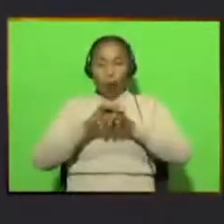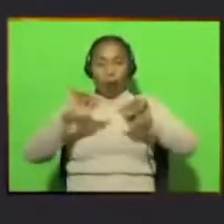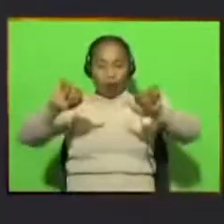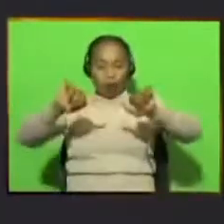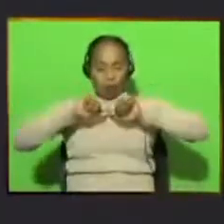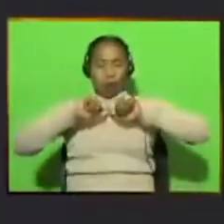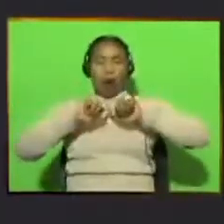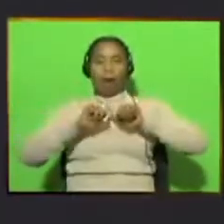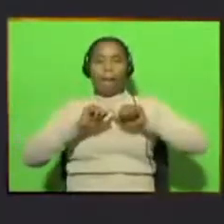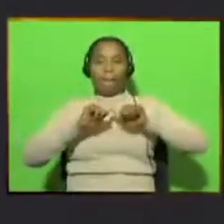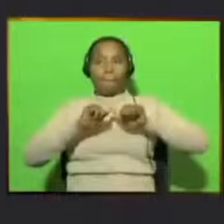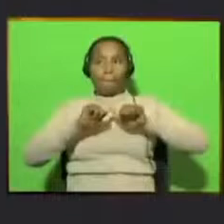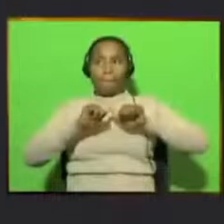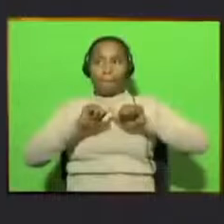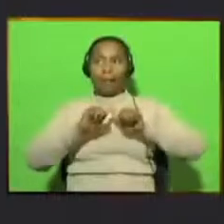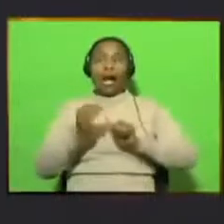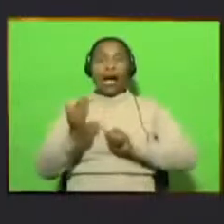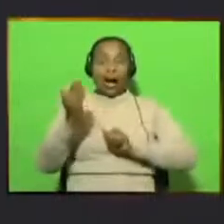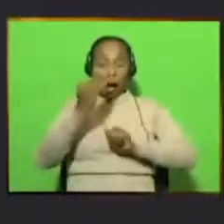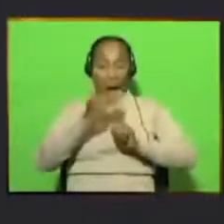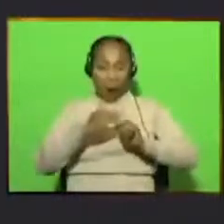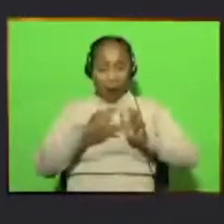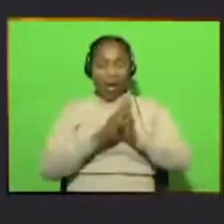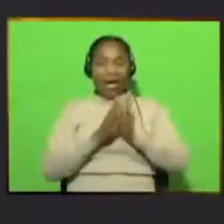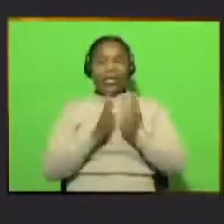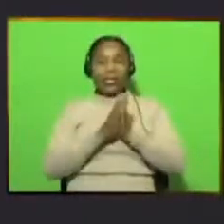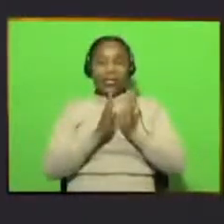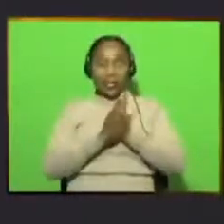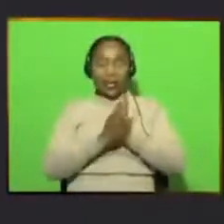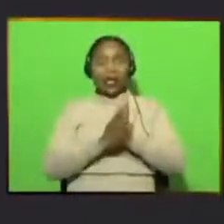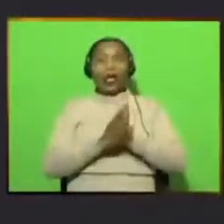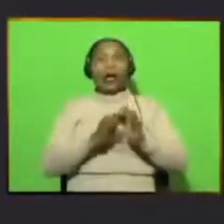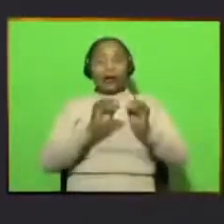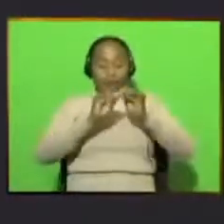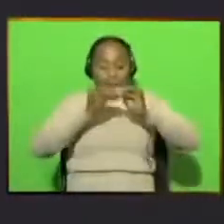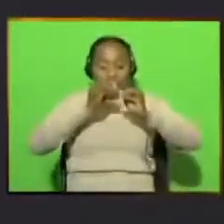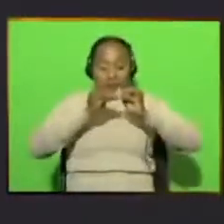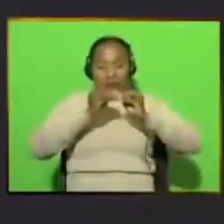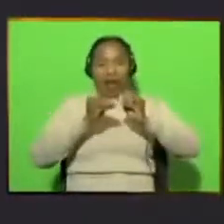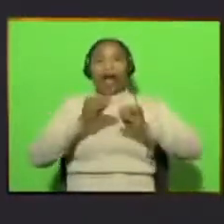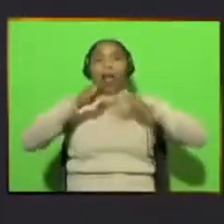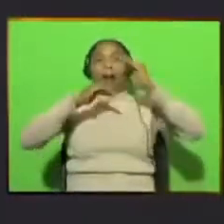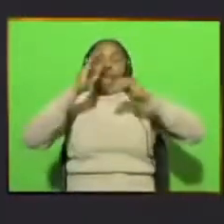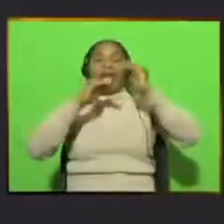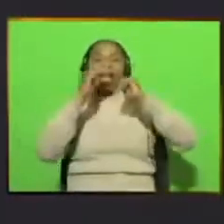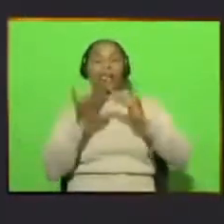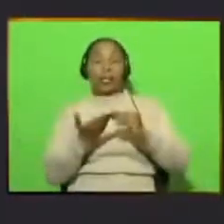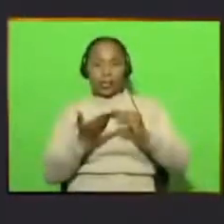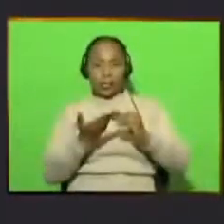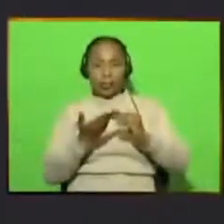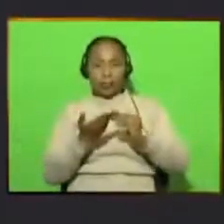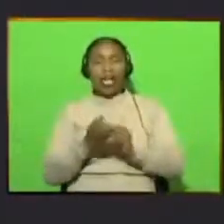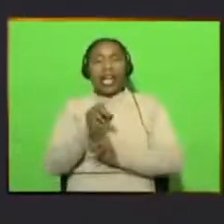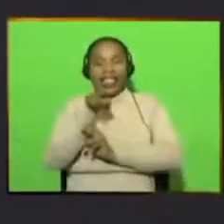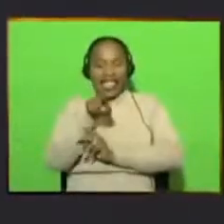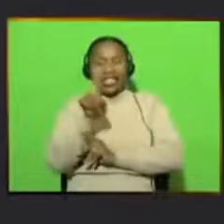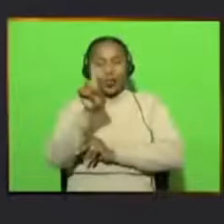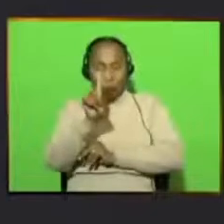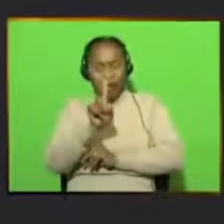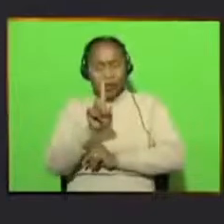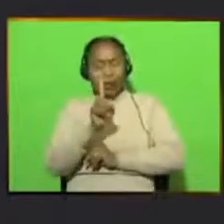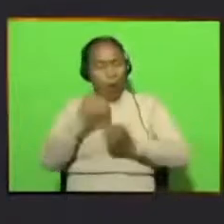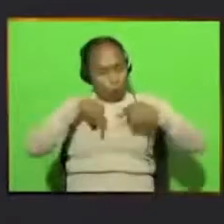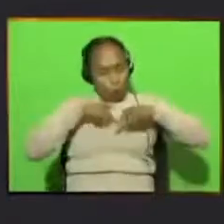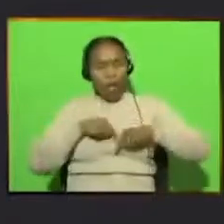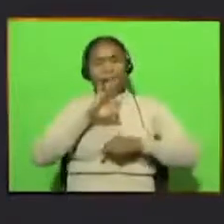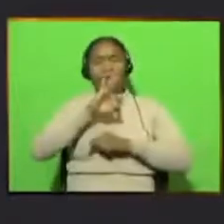ons herstel en ons bou. En dit is wat die Vryheidsfront Plus wil doen. Ons